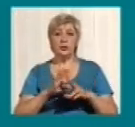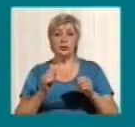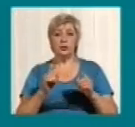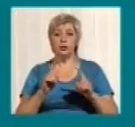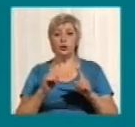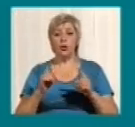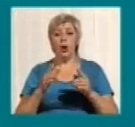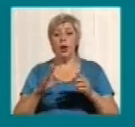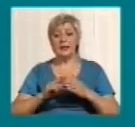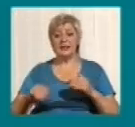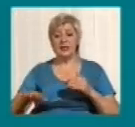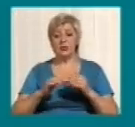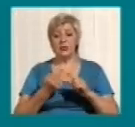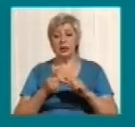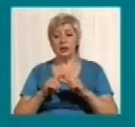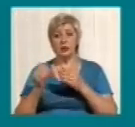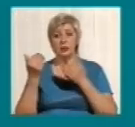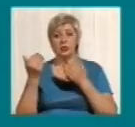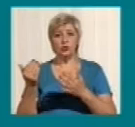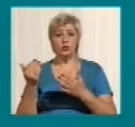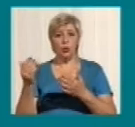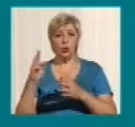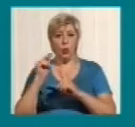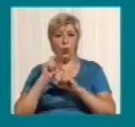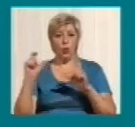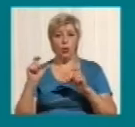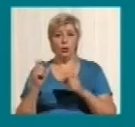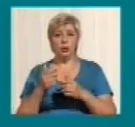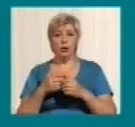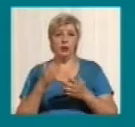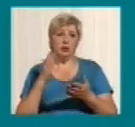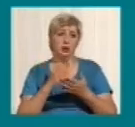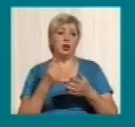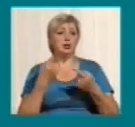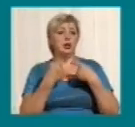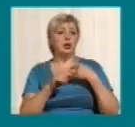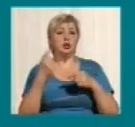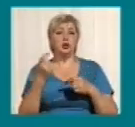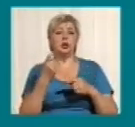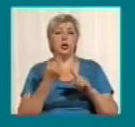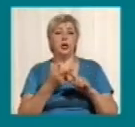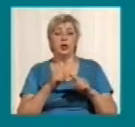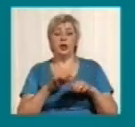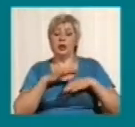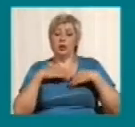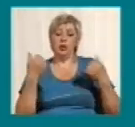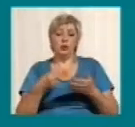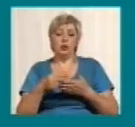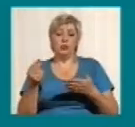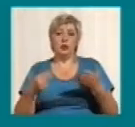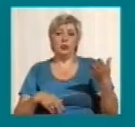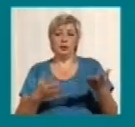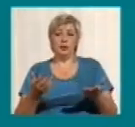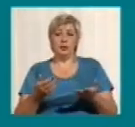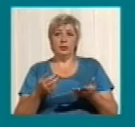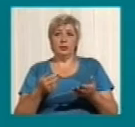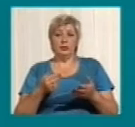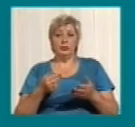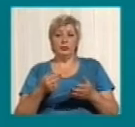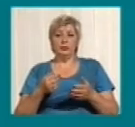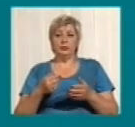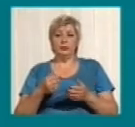є людина, яка, ну, інший власник, який не хоче підписувати кордони, там границі, з ким